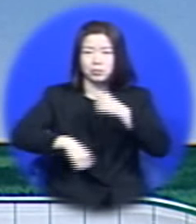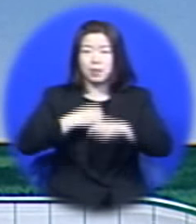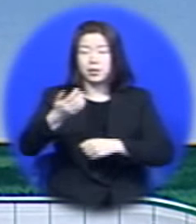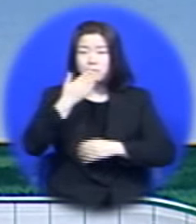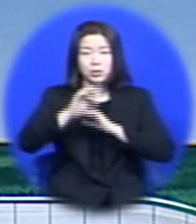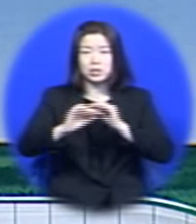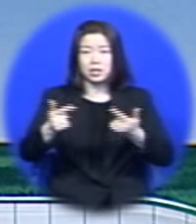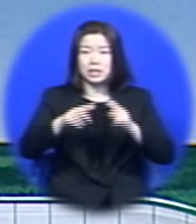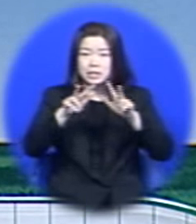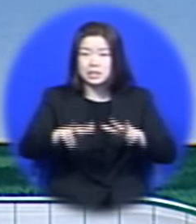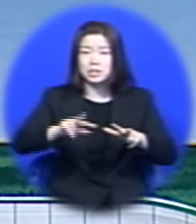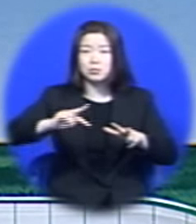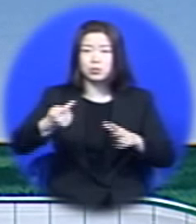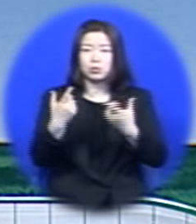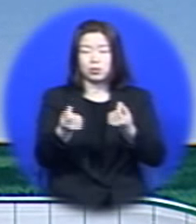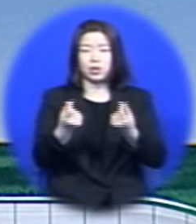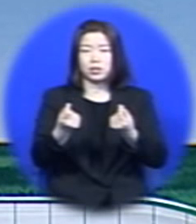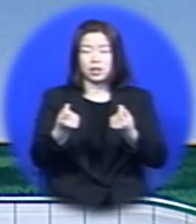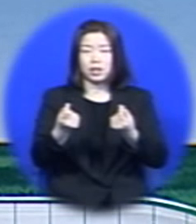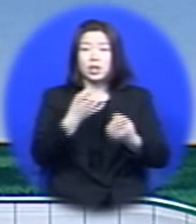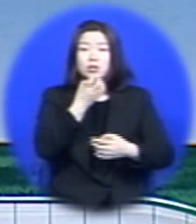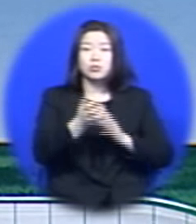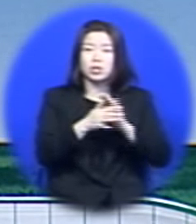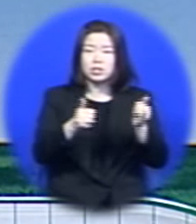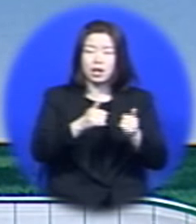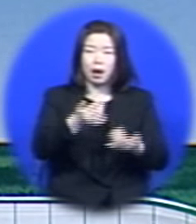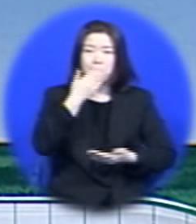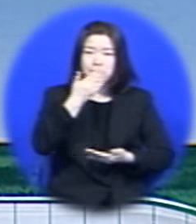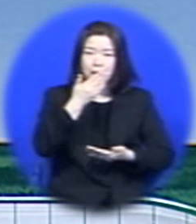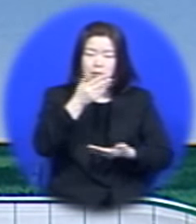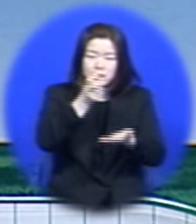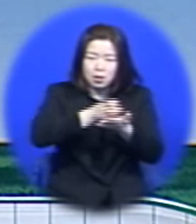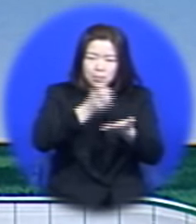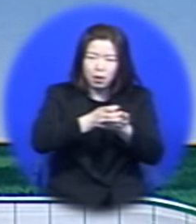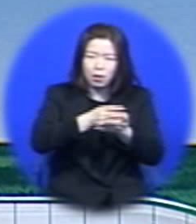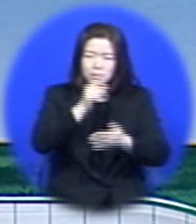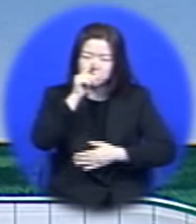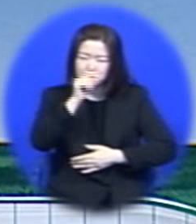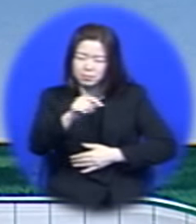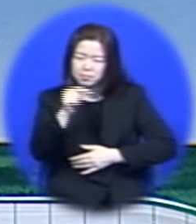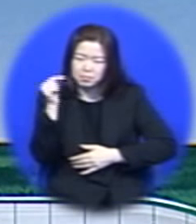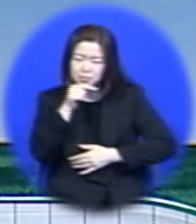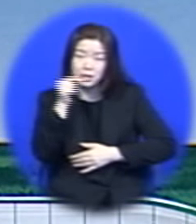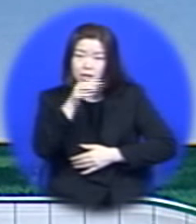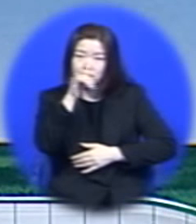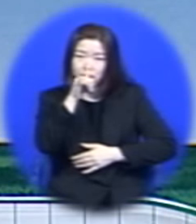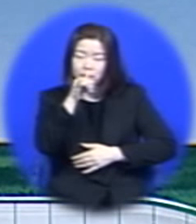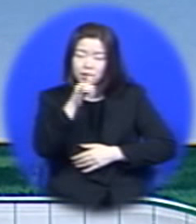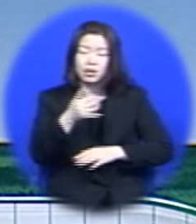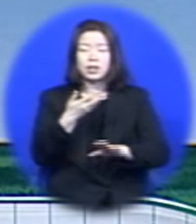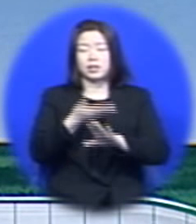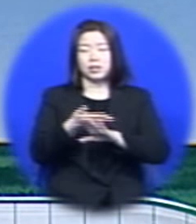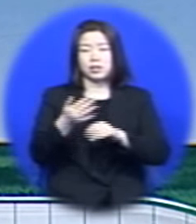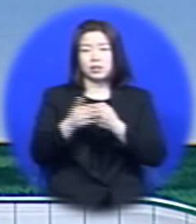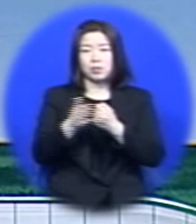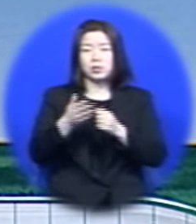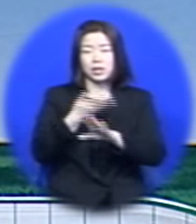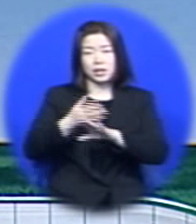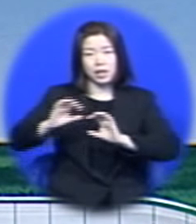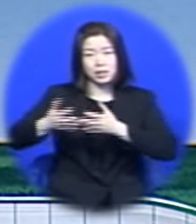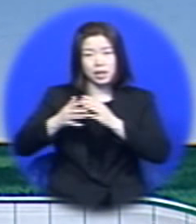지금도 그렇습니다. 그들의 음식 규정이 굉장히 까다롭습니다. 그래서 다른 나라 사람들,